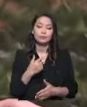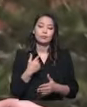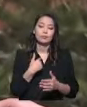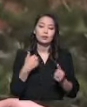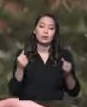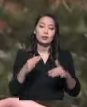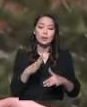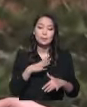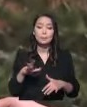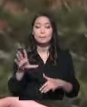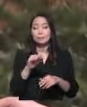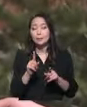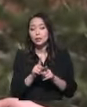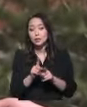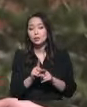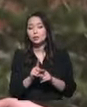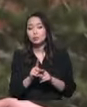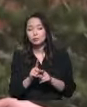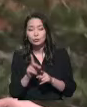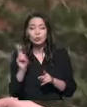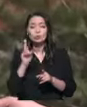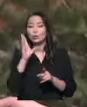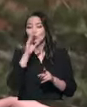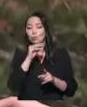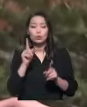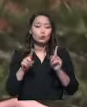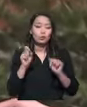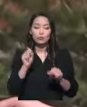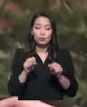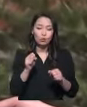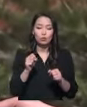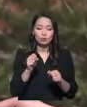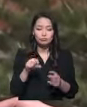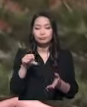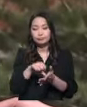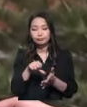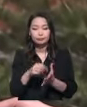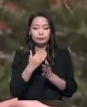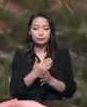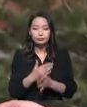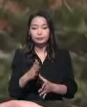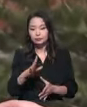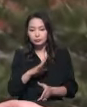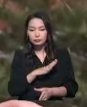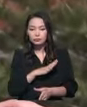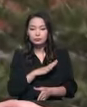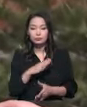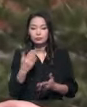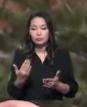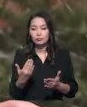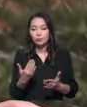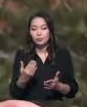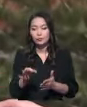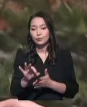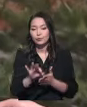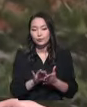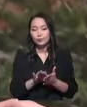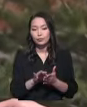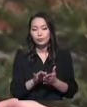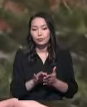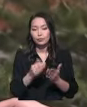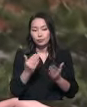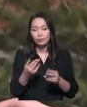Кто окликнется, поможем, чем сможем. И вот открываю чат, получается, и там буквально через несколько часов